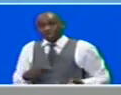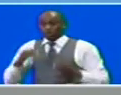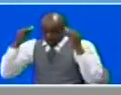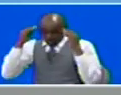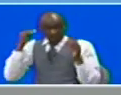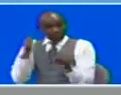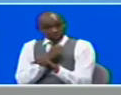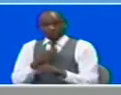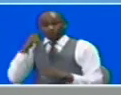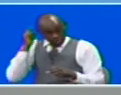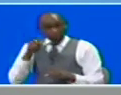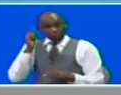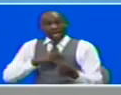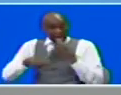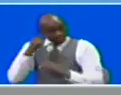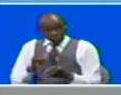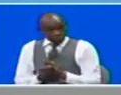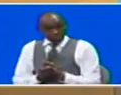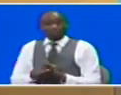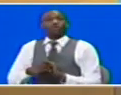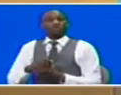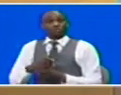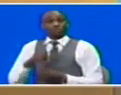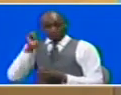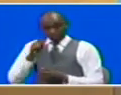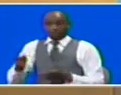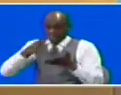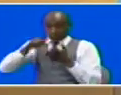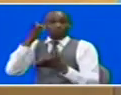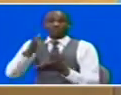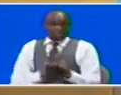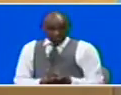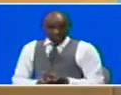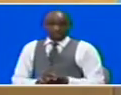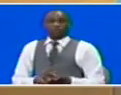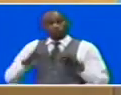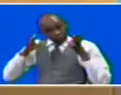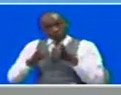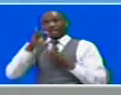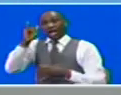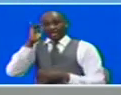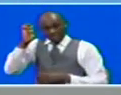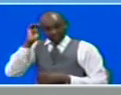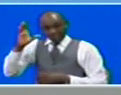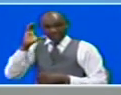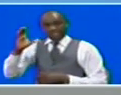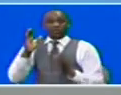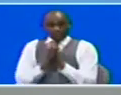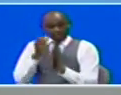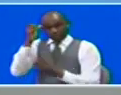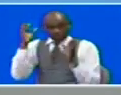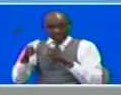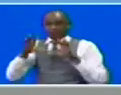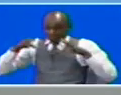haita sita kuchukulia hatua na kumuidhinisha na kulazimisha IEBC ama chama chake